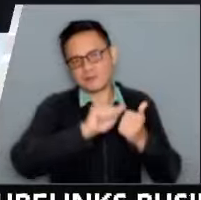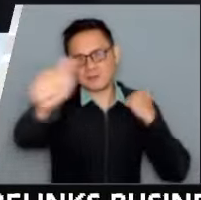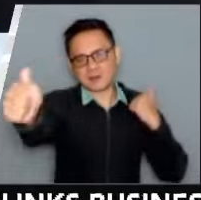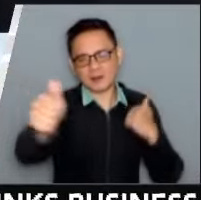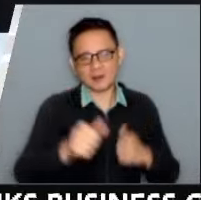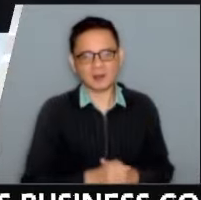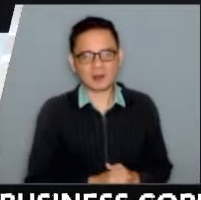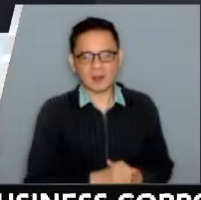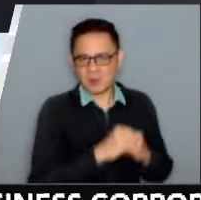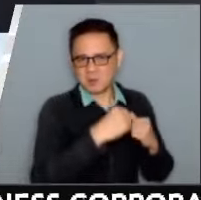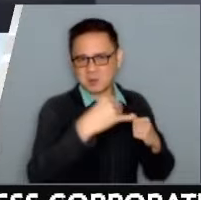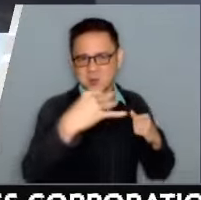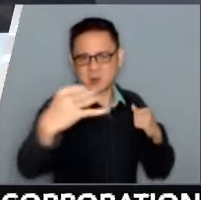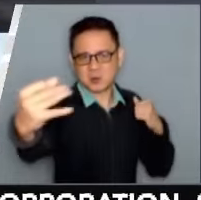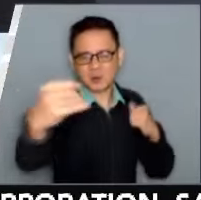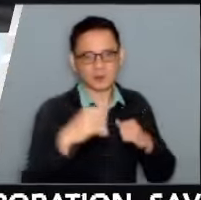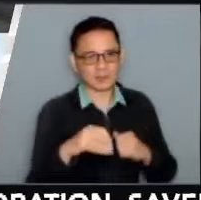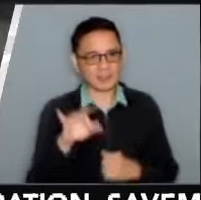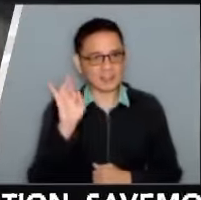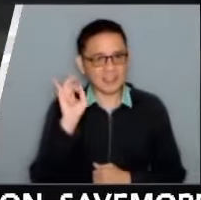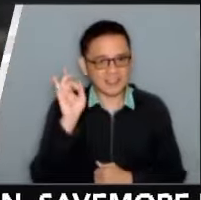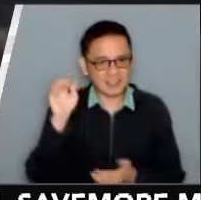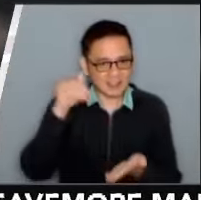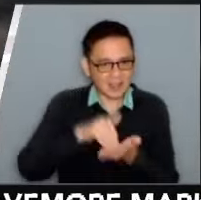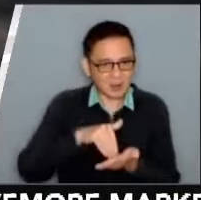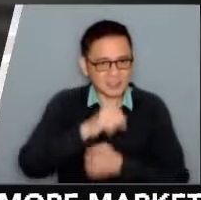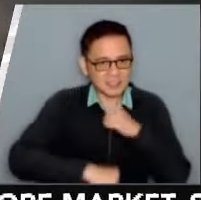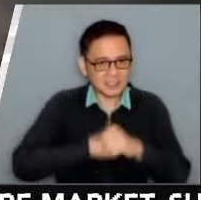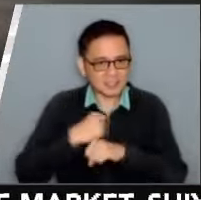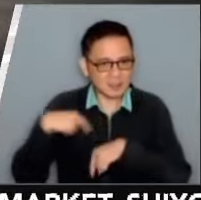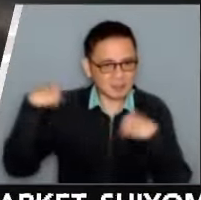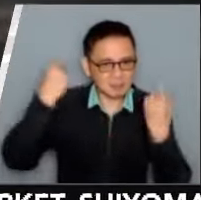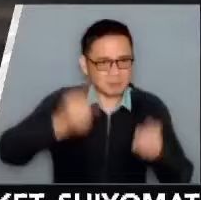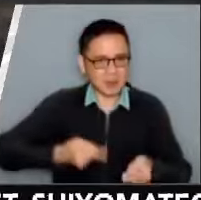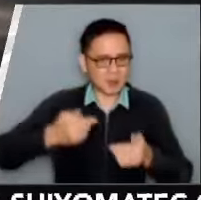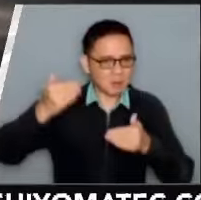Comet, 80,000 years na po ang nakakaraan.